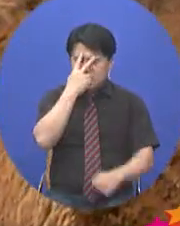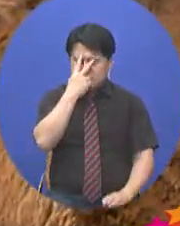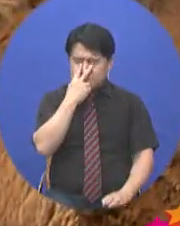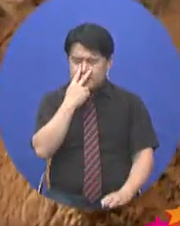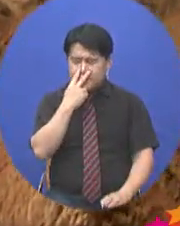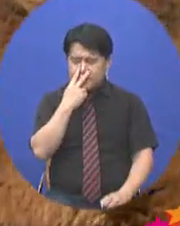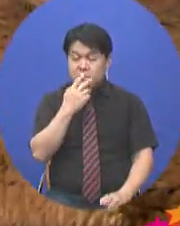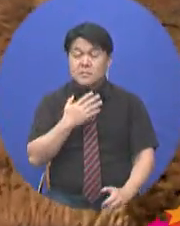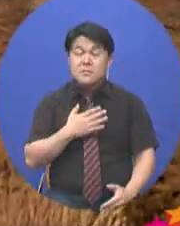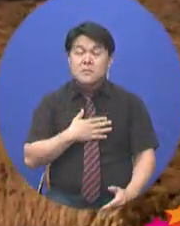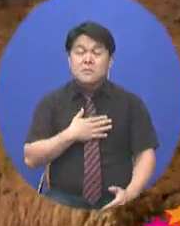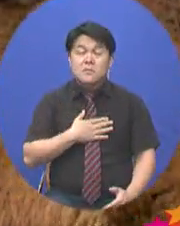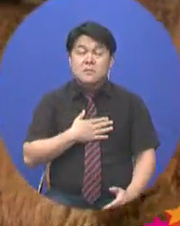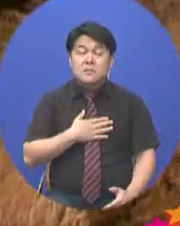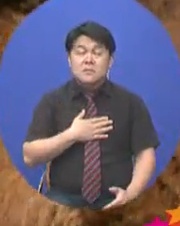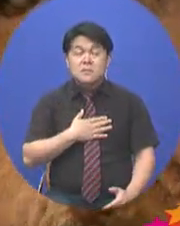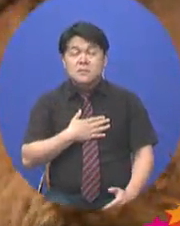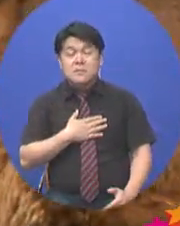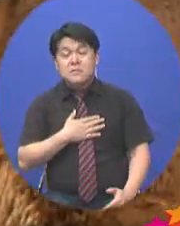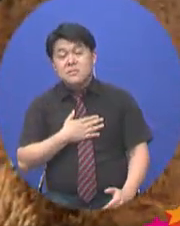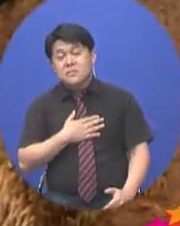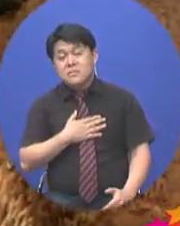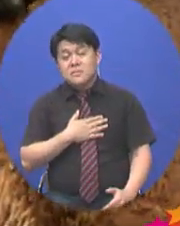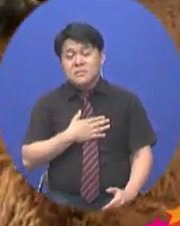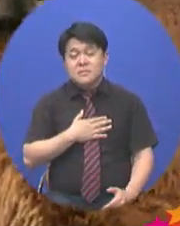사랑으로는 먼 가슴을